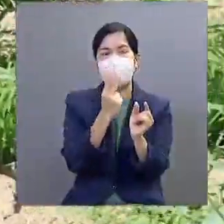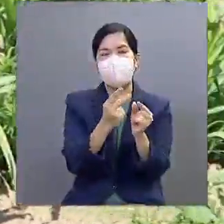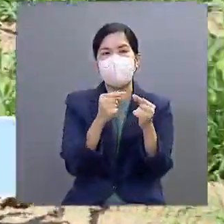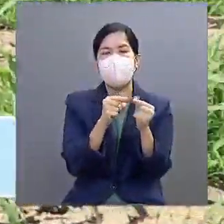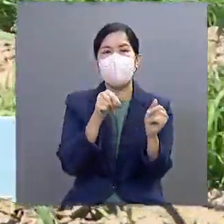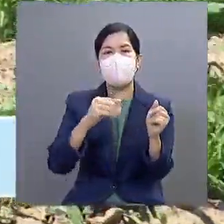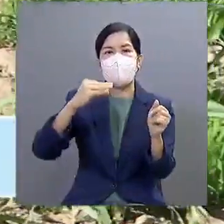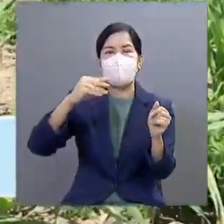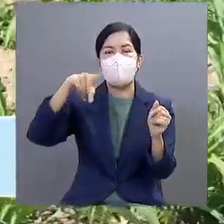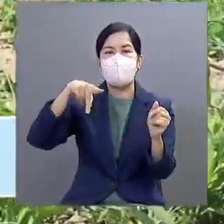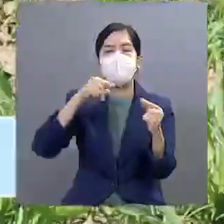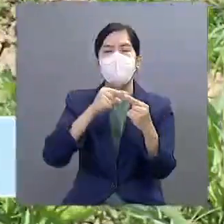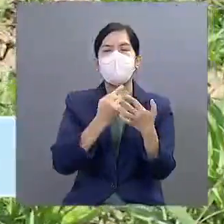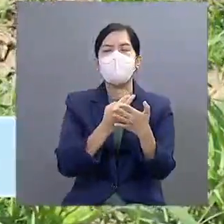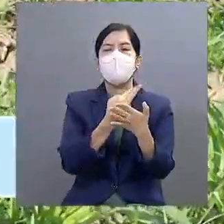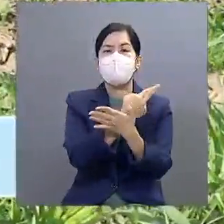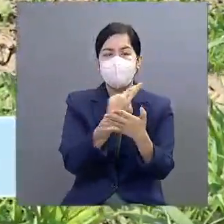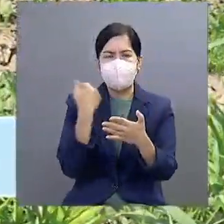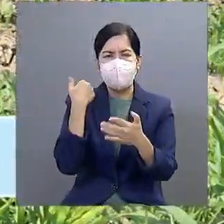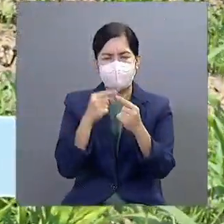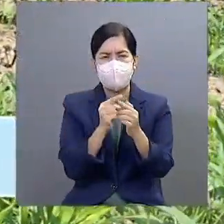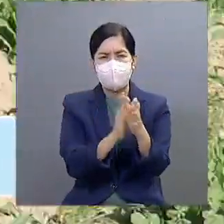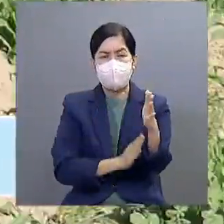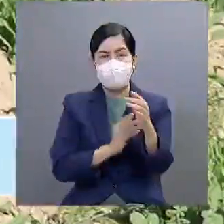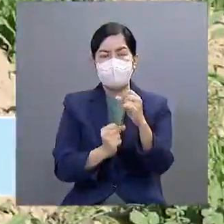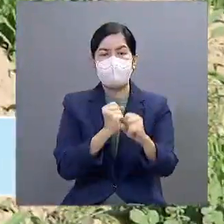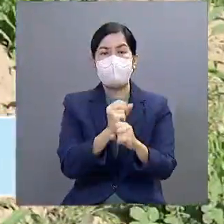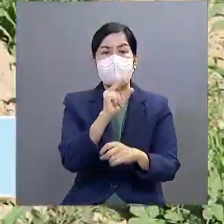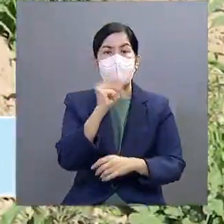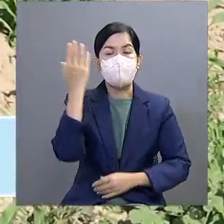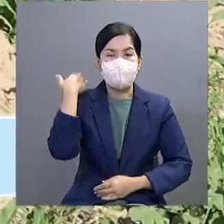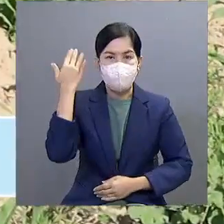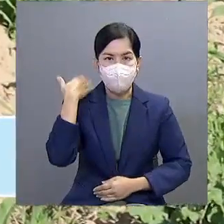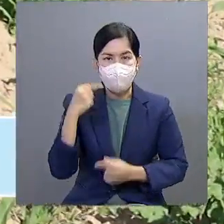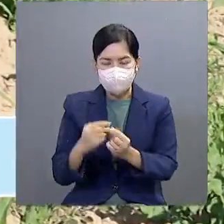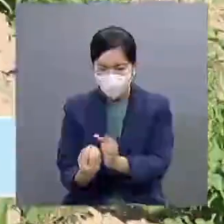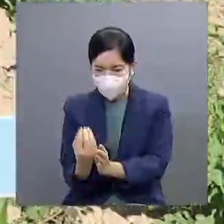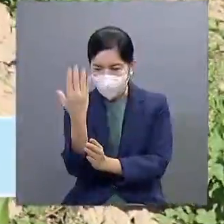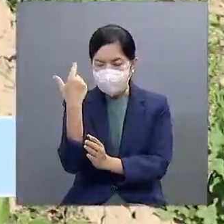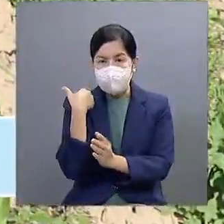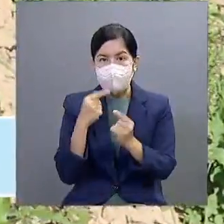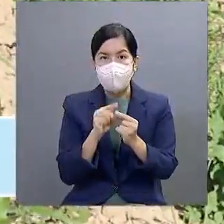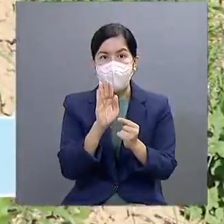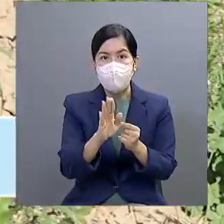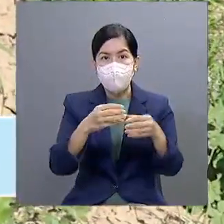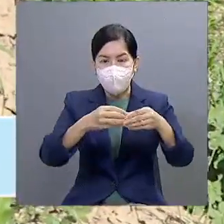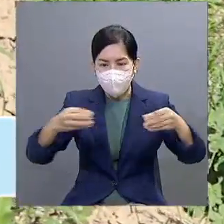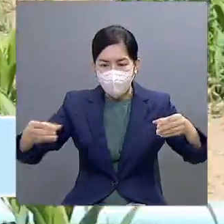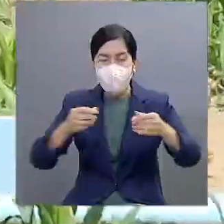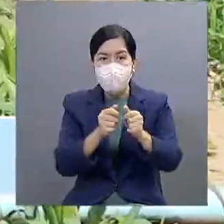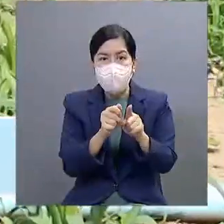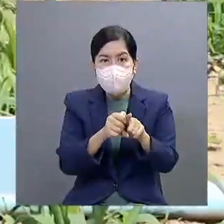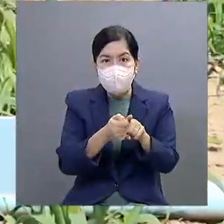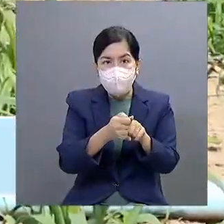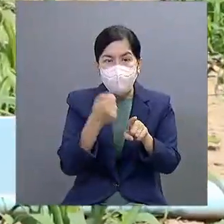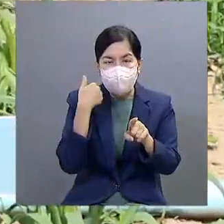กเมื่อ30ปีก่อนนะครับโดยคุณดำรงมินทนนท์ครับและด้วยลักษณะเฉพาะของข้าวโพด8แถวเนี่ยที่มีฝักกระเดียวยาวครับขนาดจ